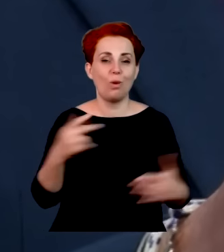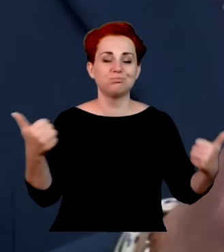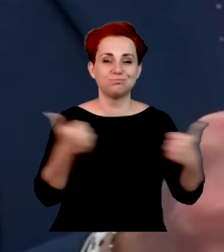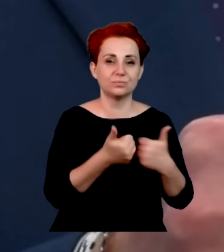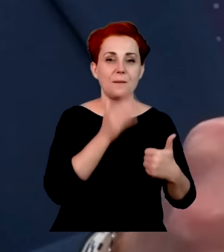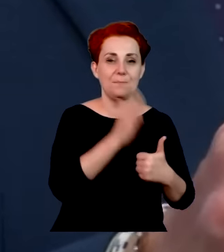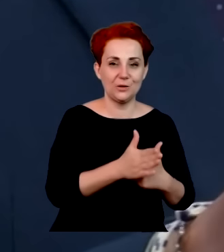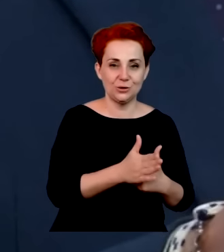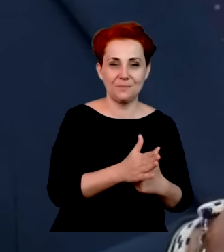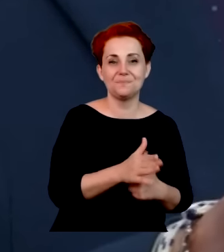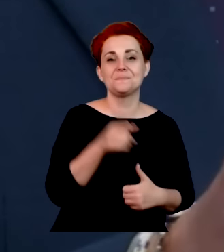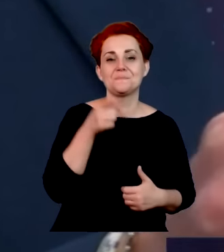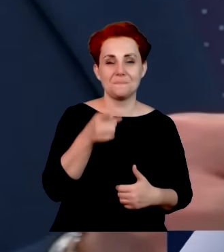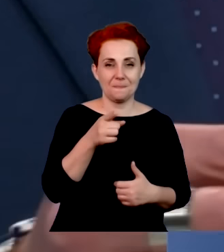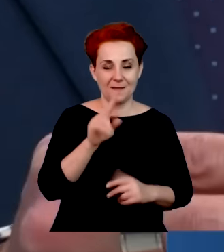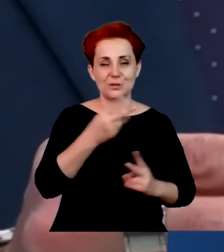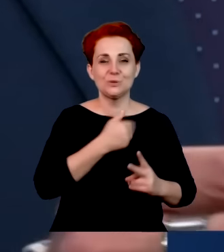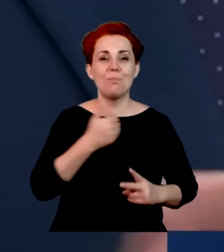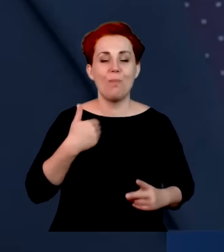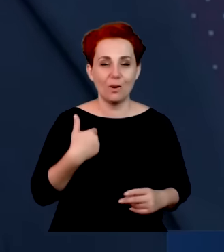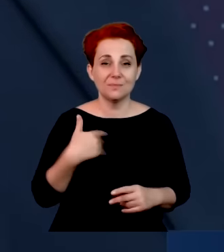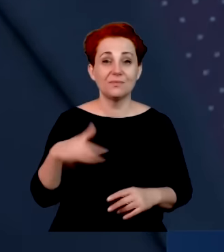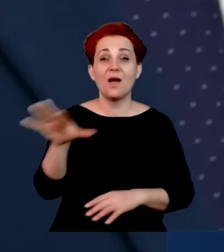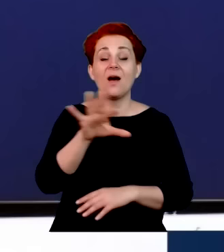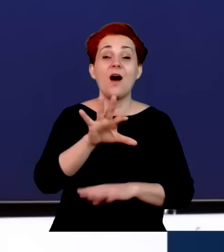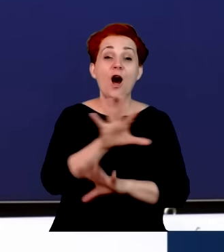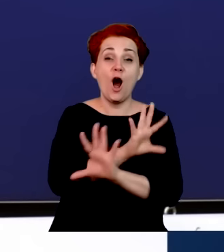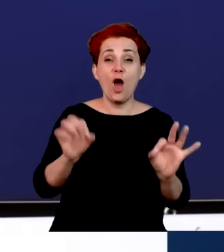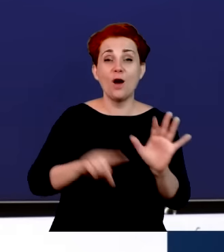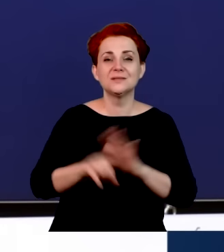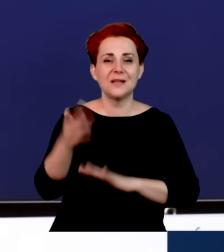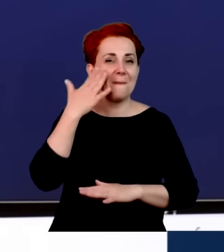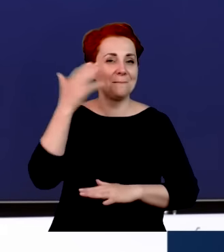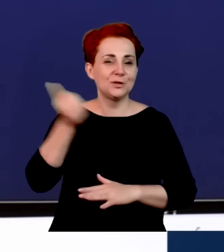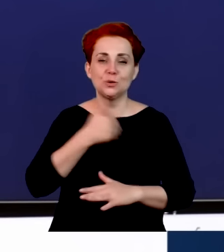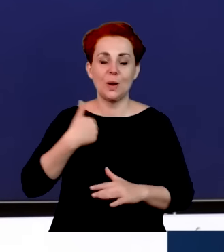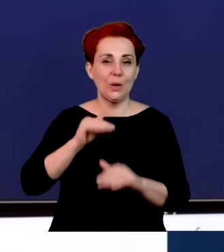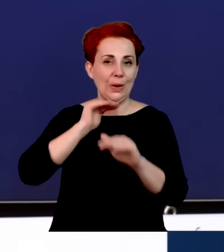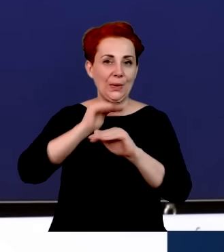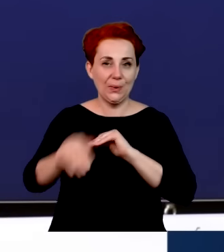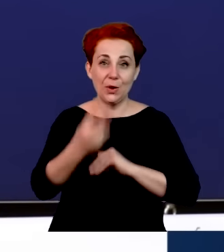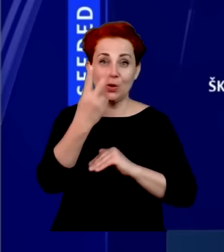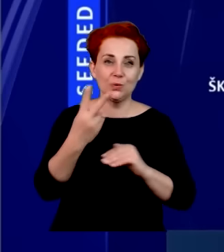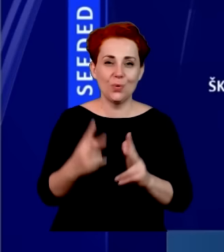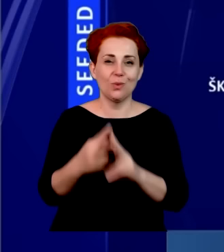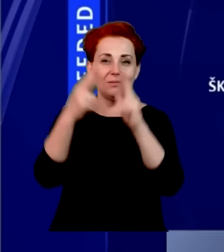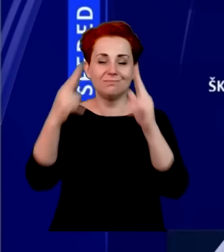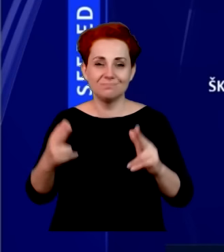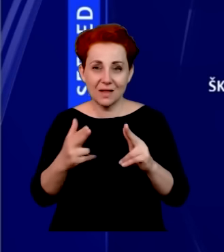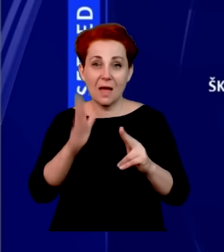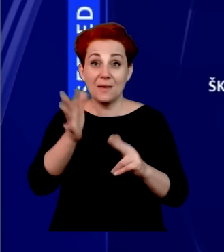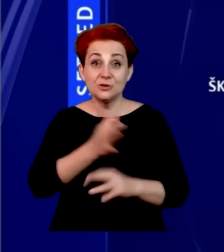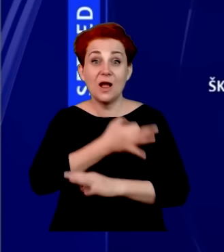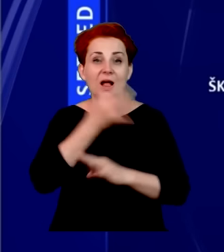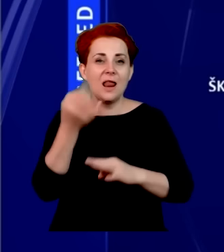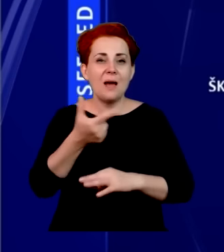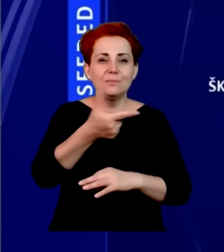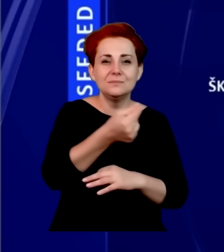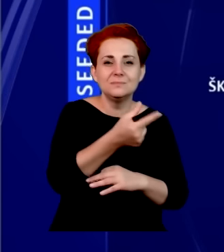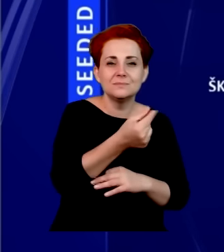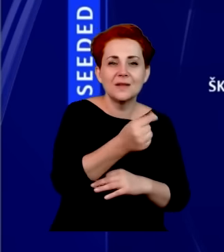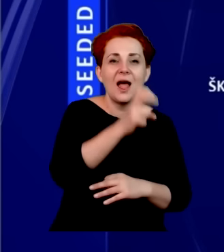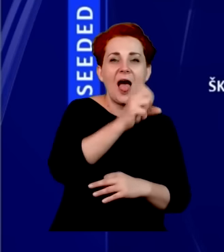Jagiellonia Białystok from Poland. Los był łaskawy dla mistrzów Polski. W drugiej rundzie eliminacji Jagiellonia zagra z lepszym z pary HJK